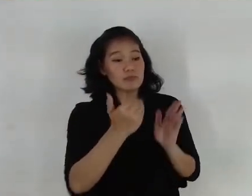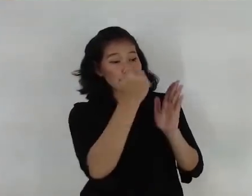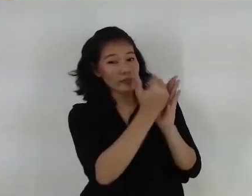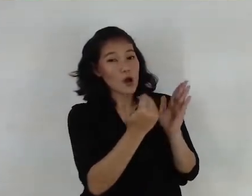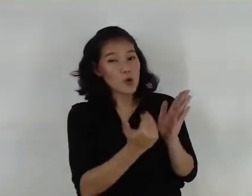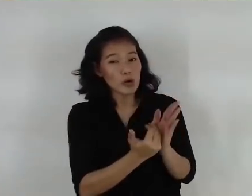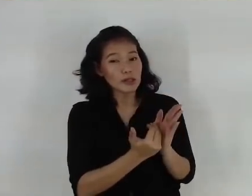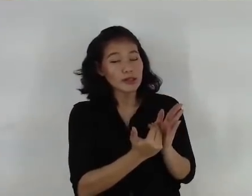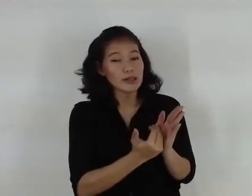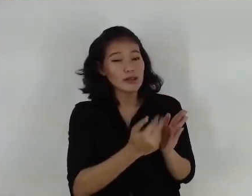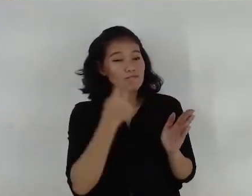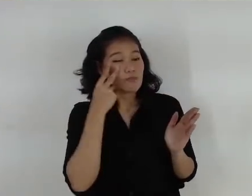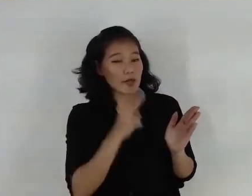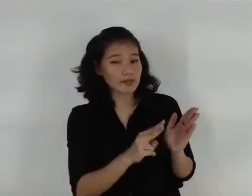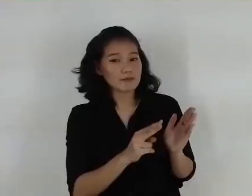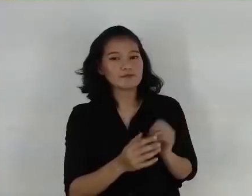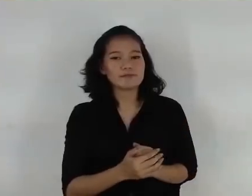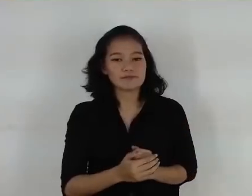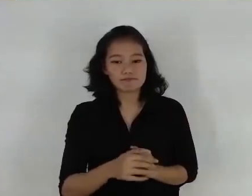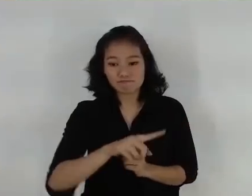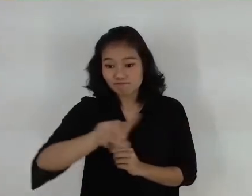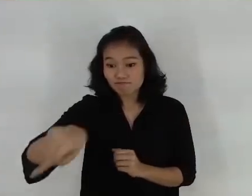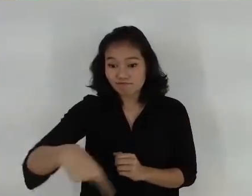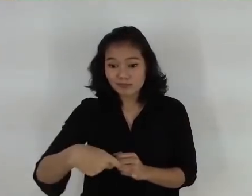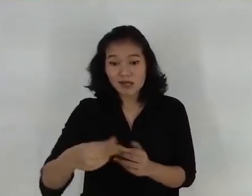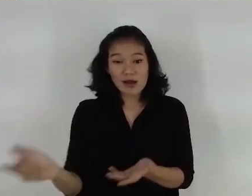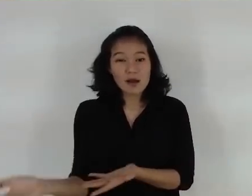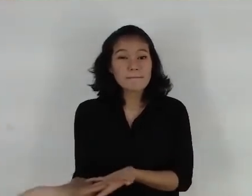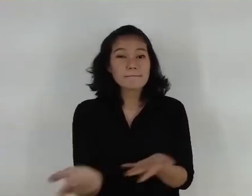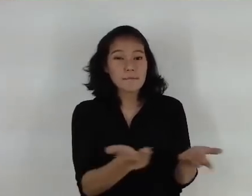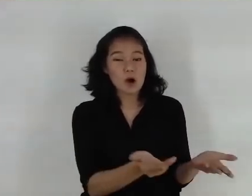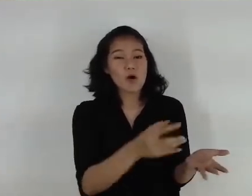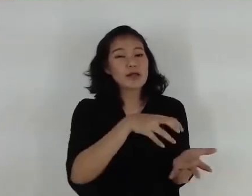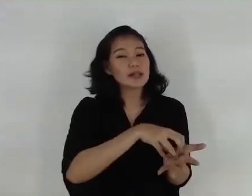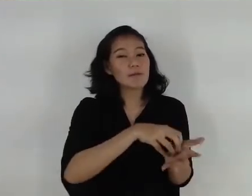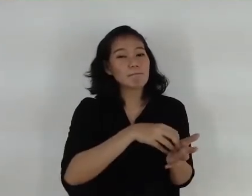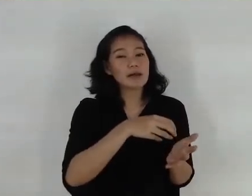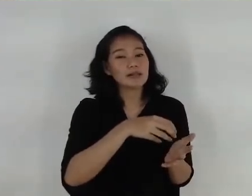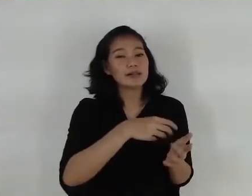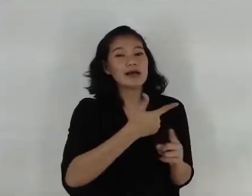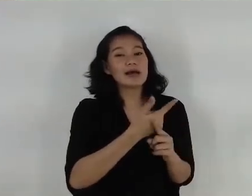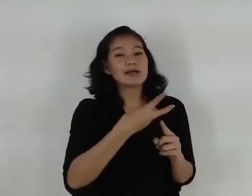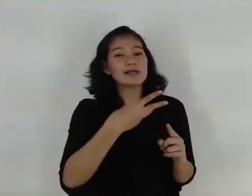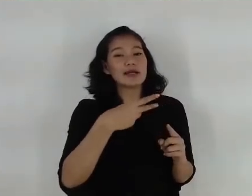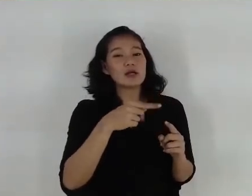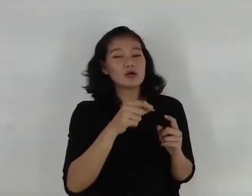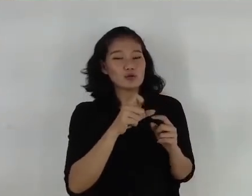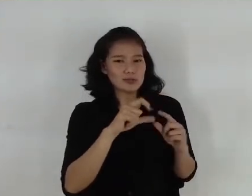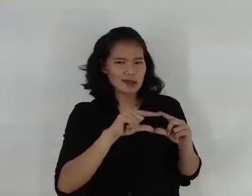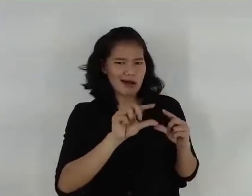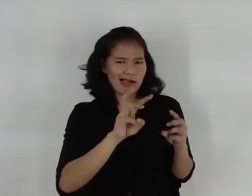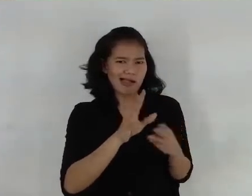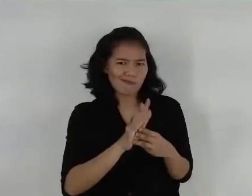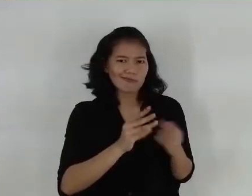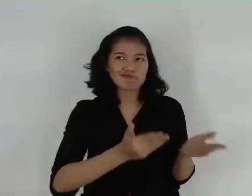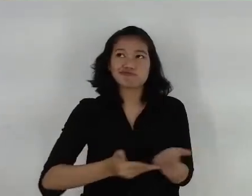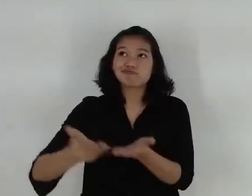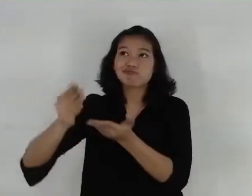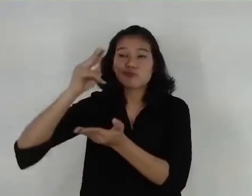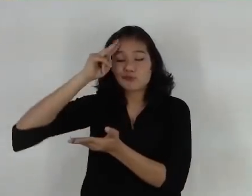Musa mereka membawa dia ke Yerusalem untuk menyerahkannya kepada Tuhan